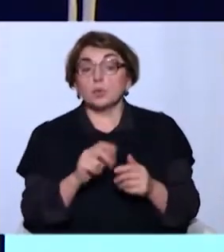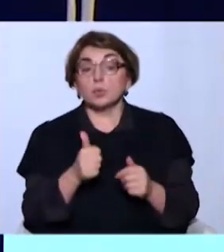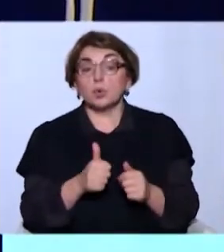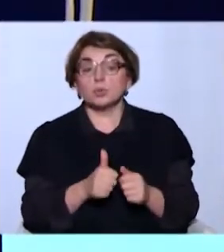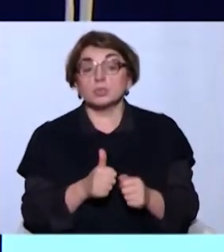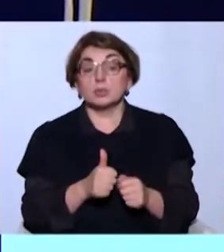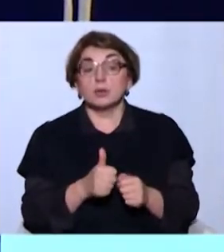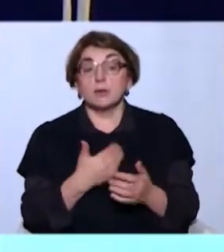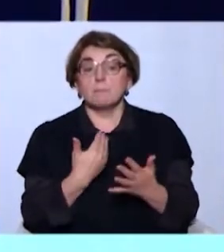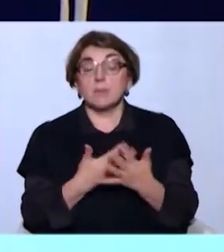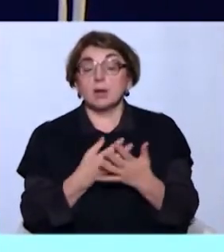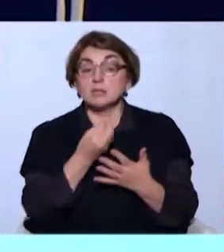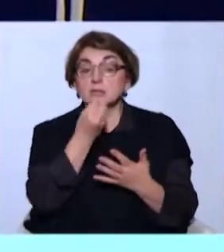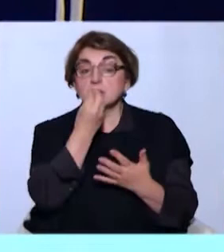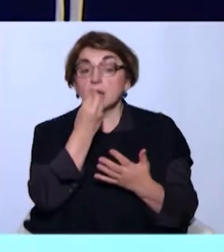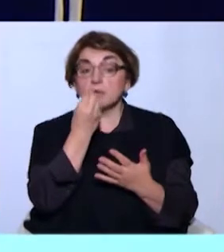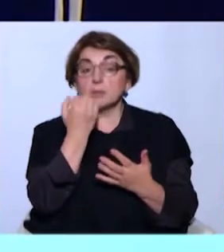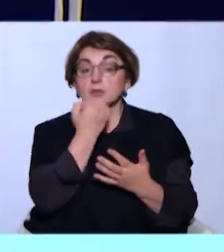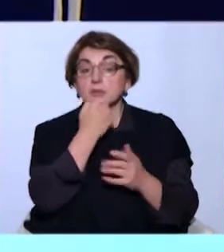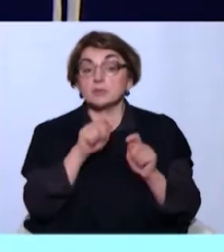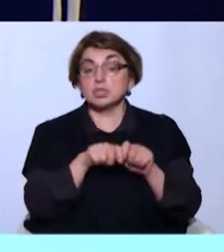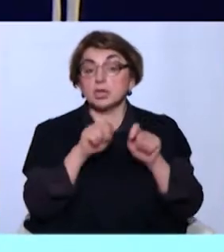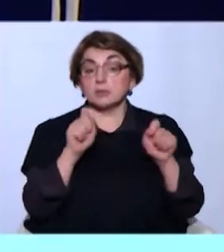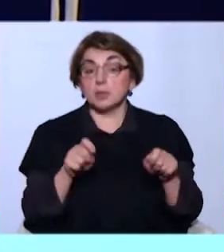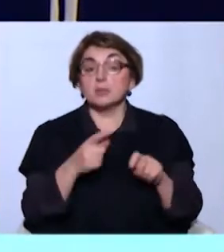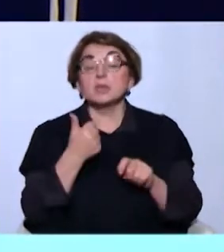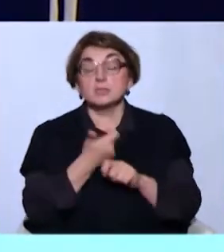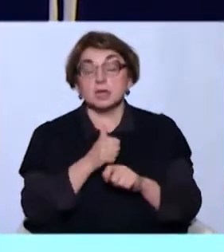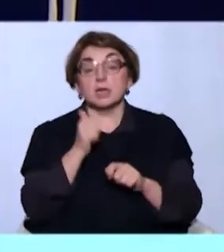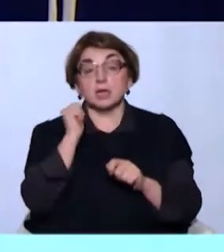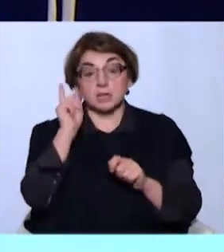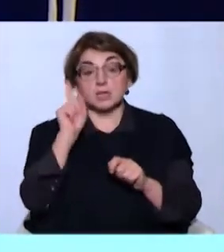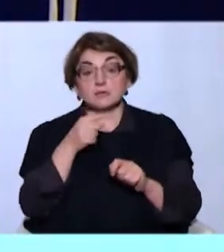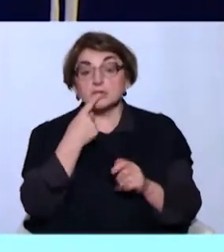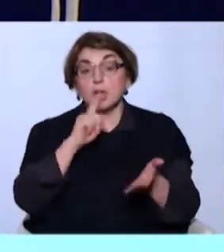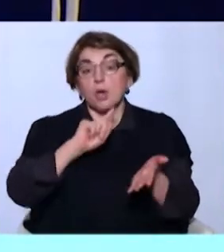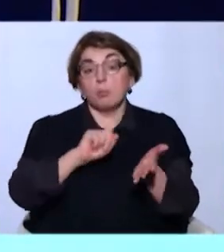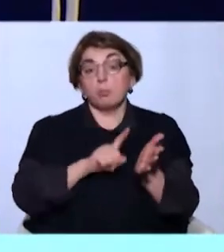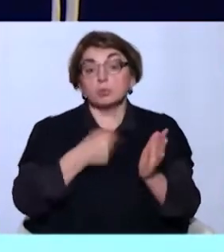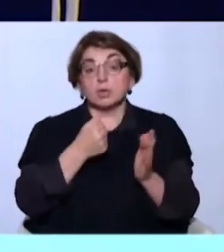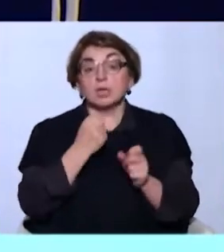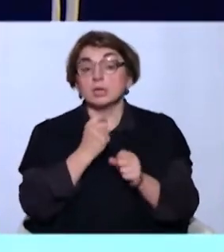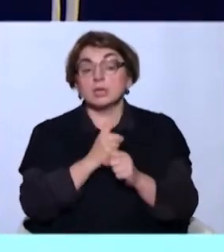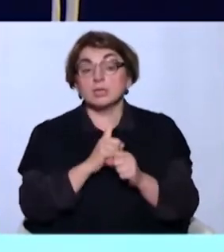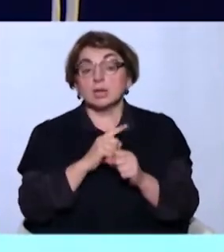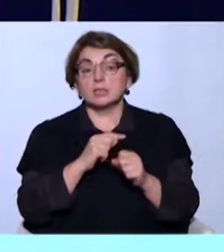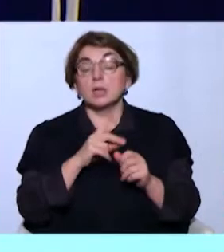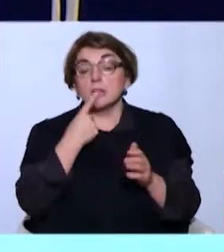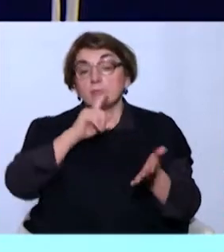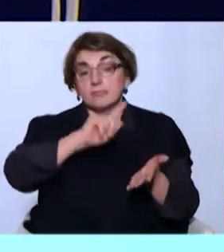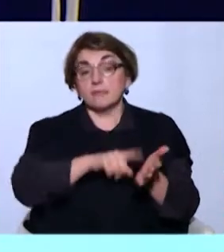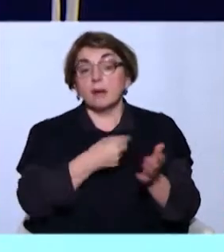როგორც მაგალითად საკვები პროდუქტის შექმნელი, ეს ყველასათვის ძალიან კარგად ცნობილი ფუტკარი, გვაძლევს საკვე პროდუქტს,